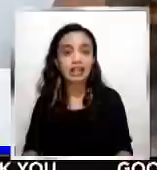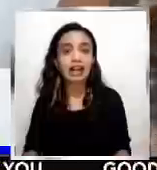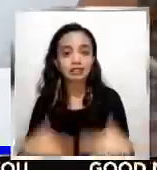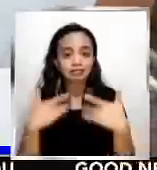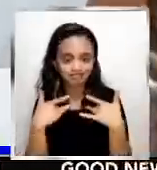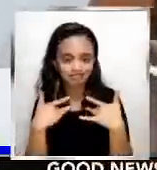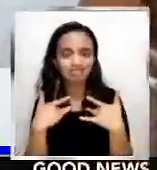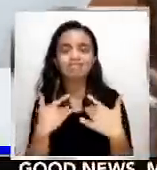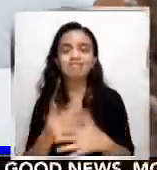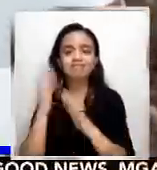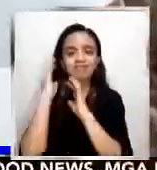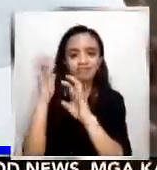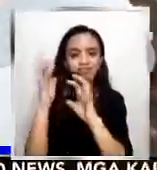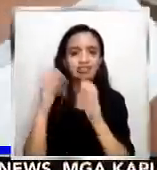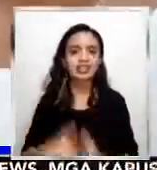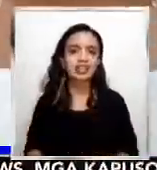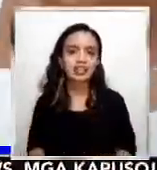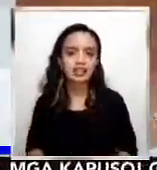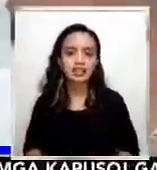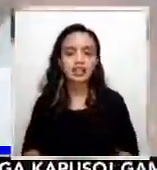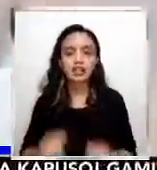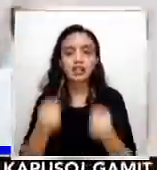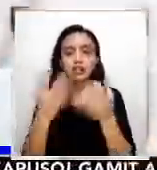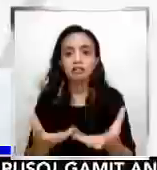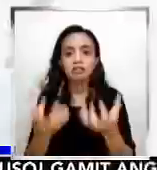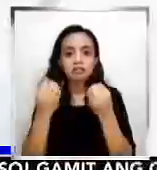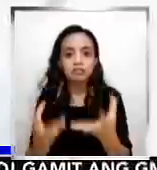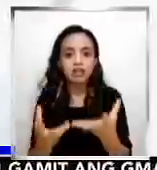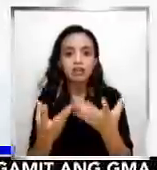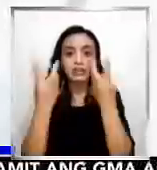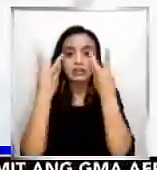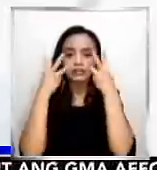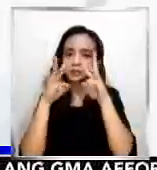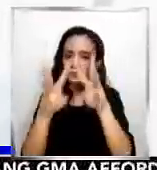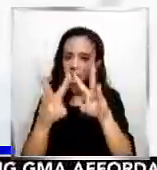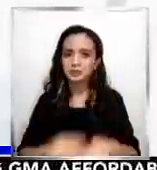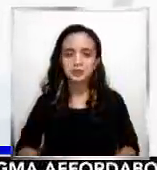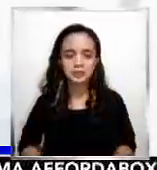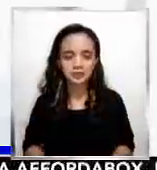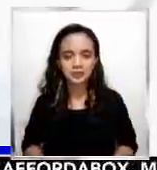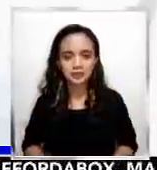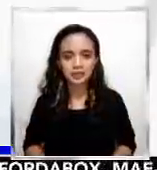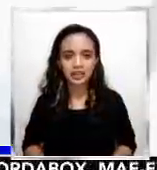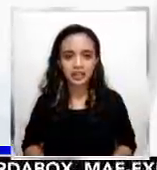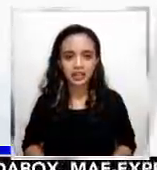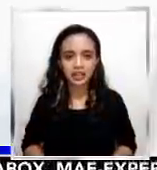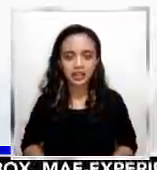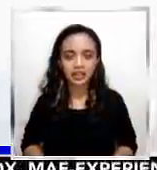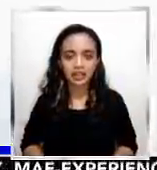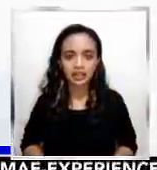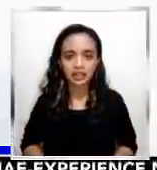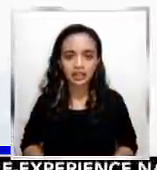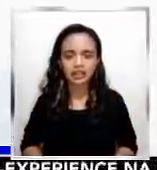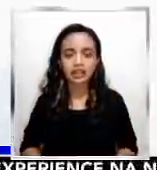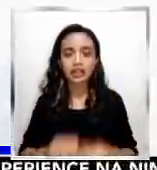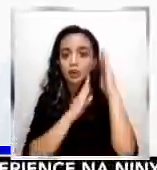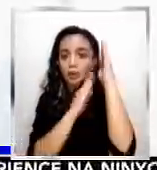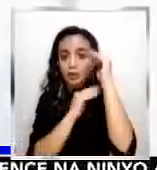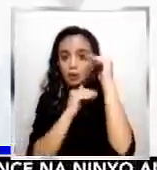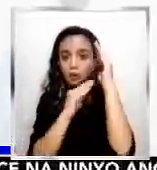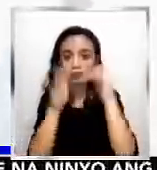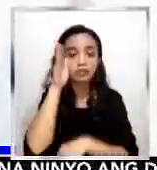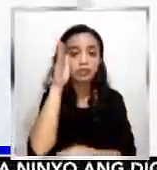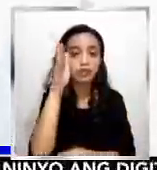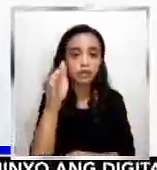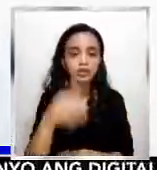you, dumadami na raw ang mga views niya. Umaasa daw siya na someday kikita ang kanyang pagpo-post